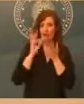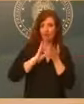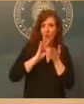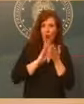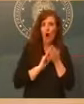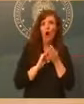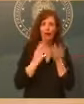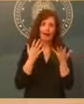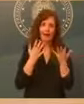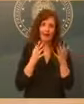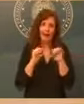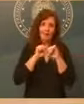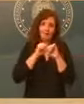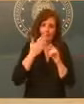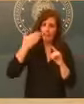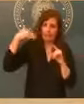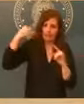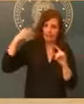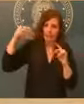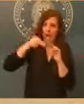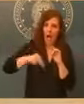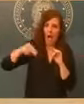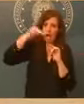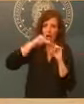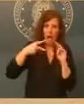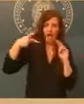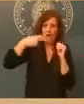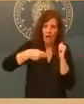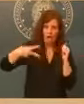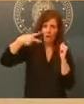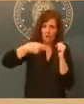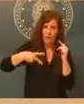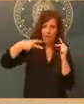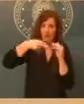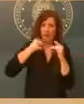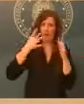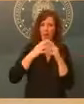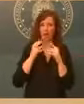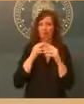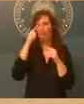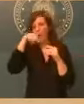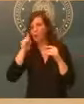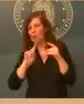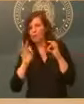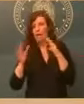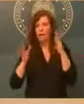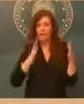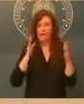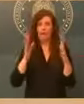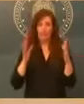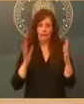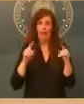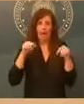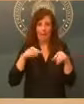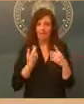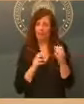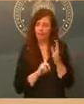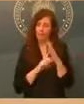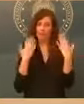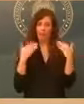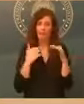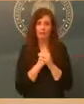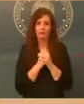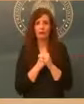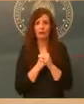e di problemi e di trascurati sostanzialmente all'improvviso c'è stato un grande dinamismo attorno alla